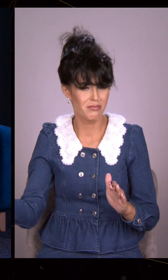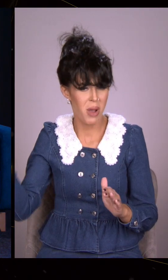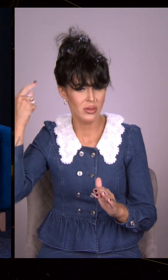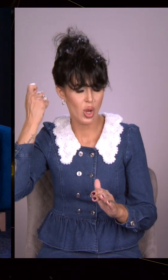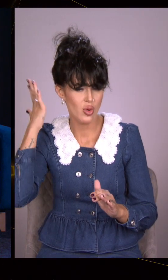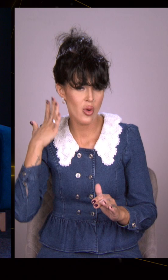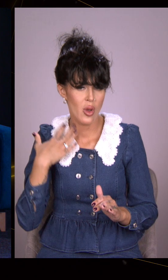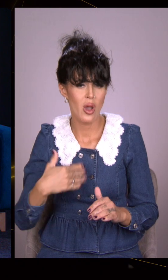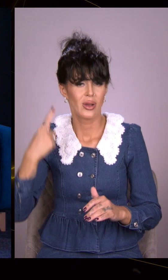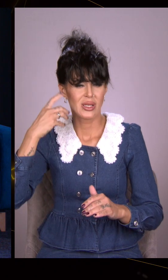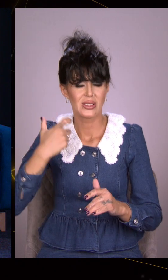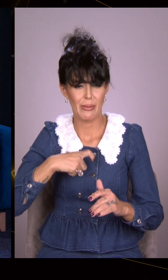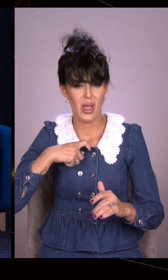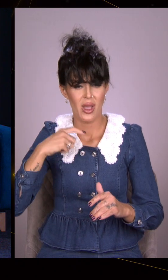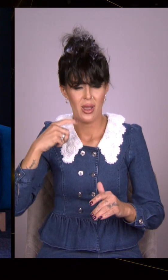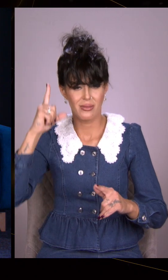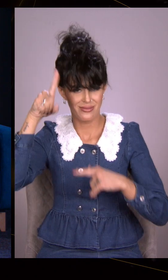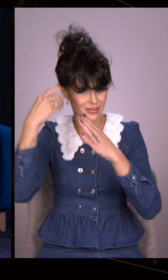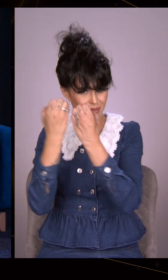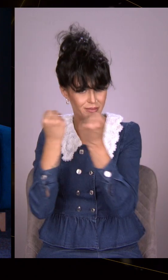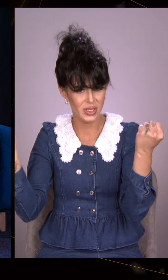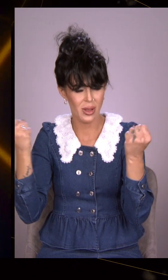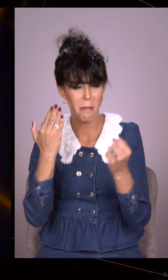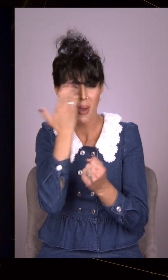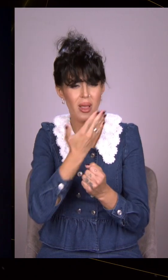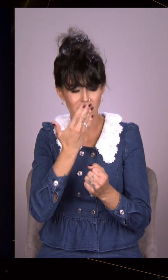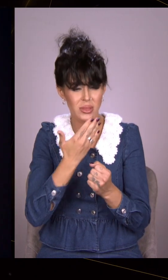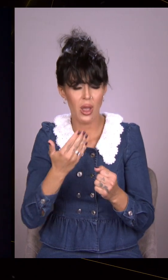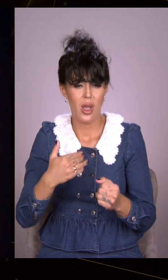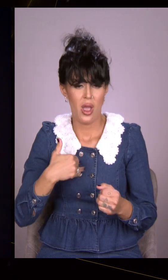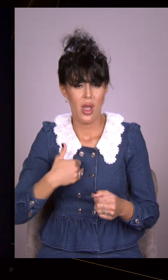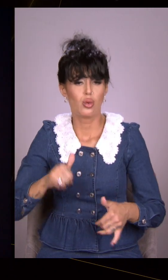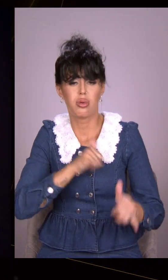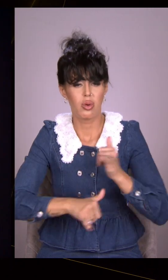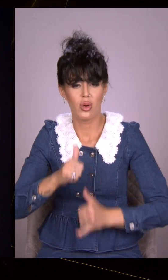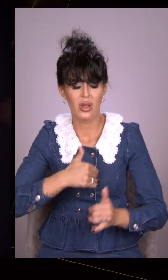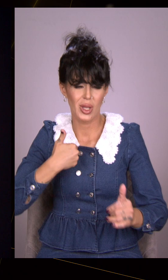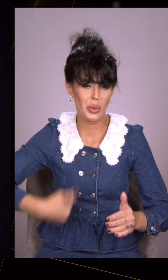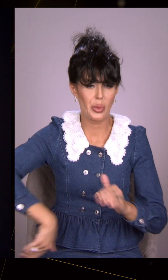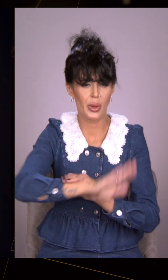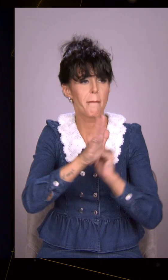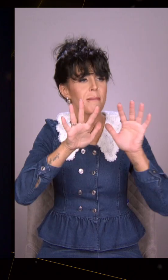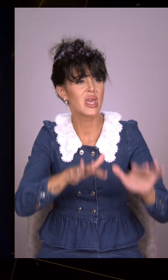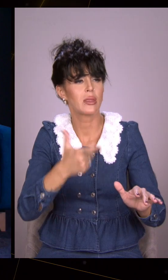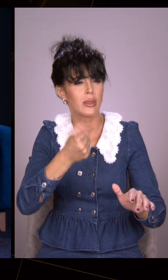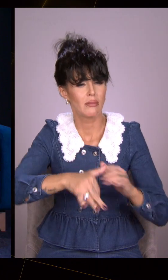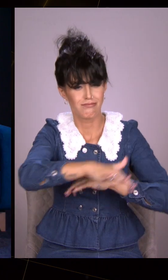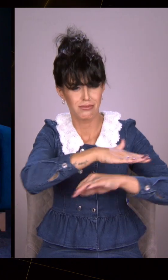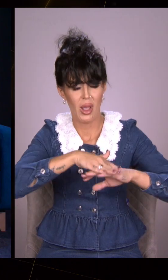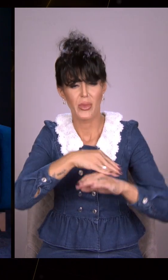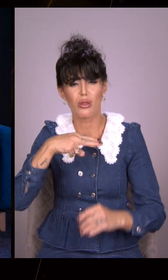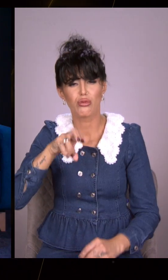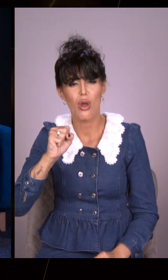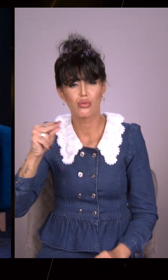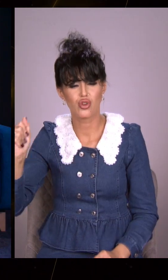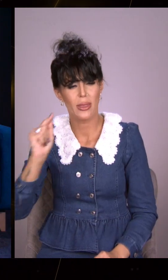Він рушником замотав собі голову, і ми пішли. У нас там є дачний масів. До